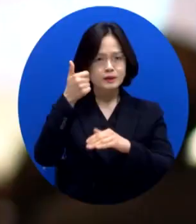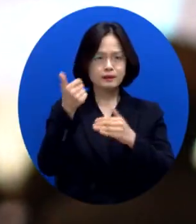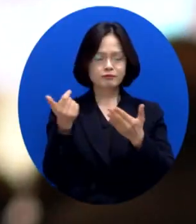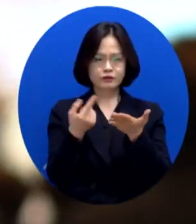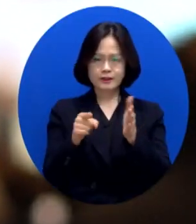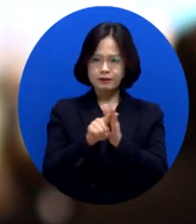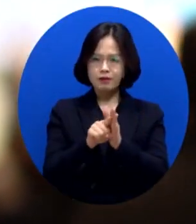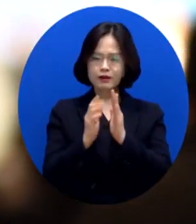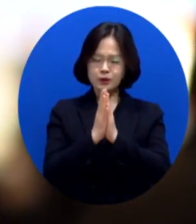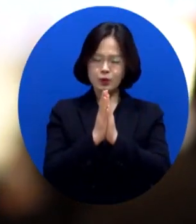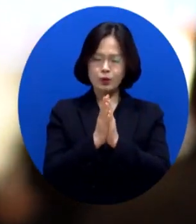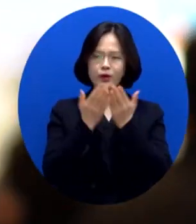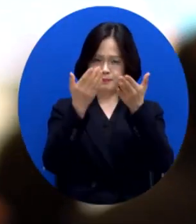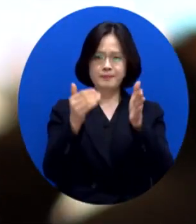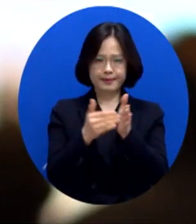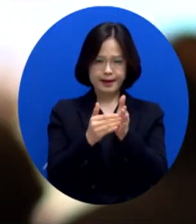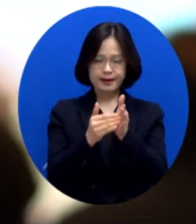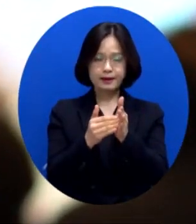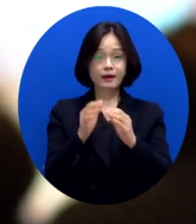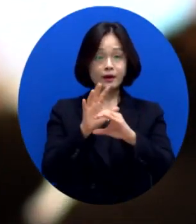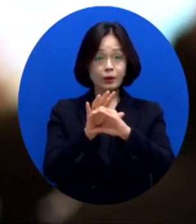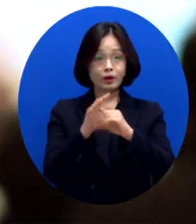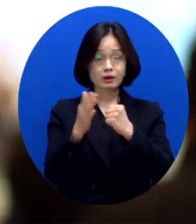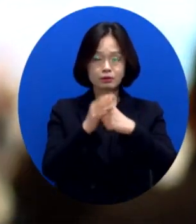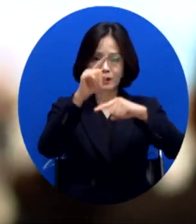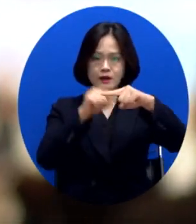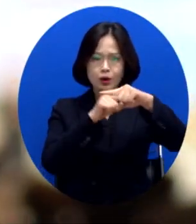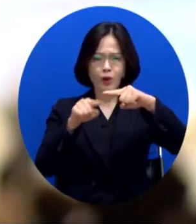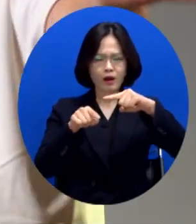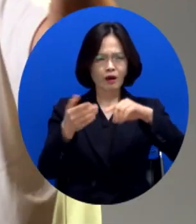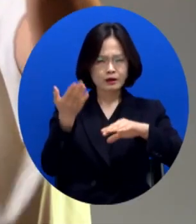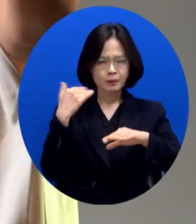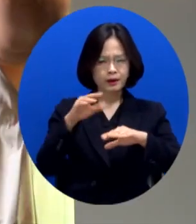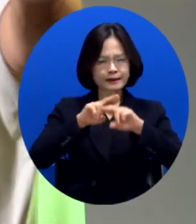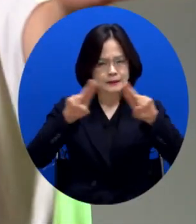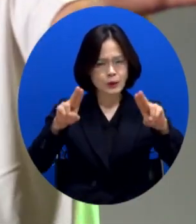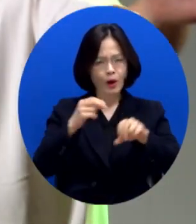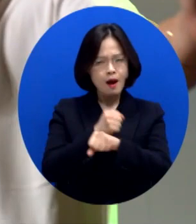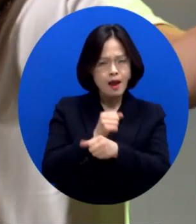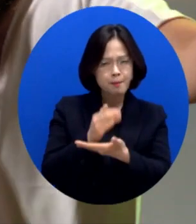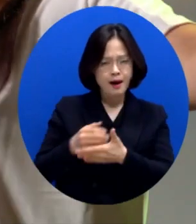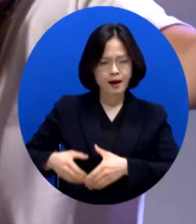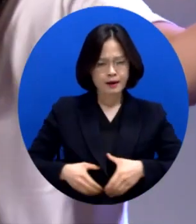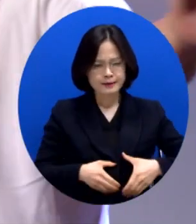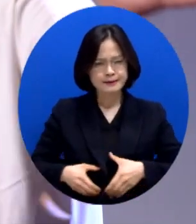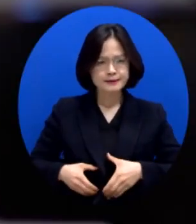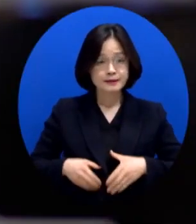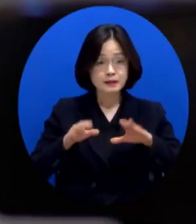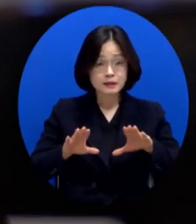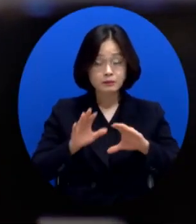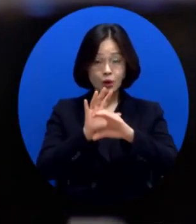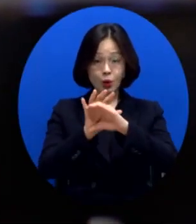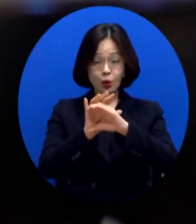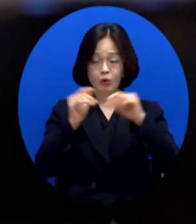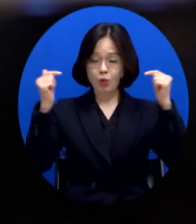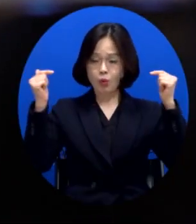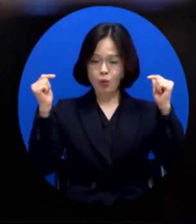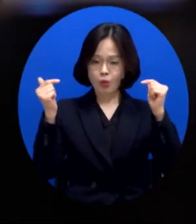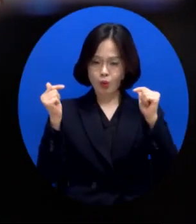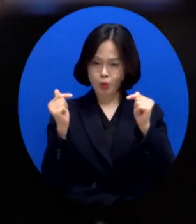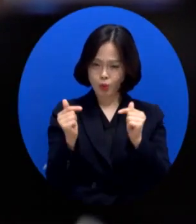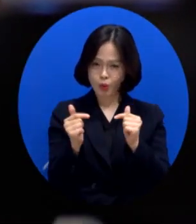이어갔습니다. 코로나19 사태로 대회 자체가 취소될 위기도 있었지만, 최근 지역 감염이 거의 나오지